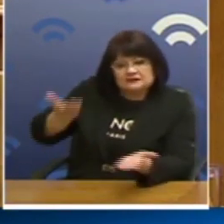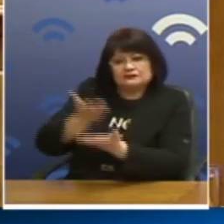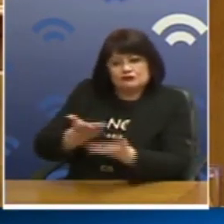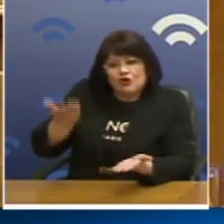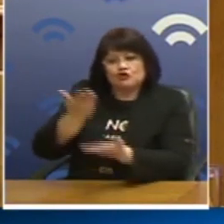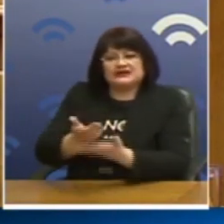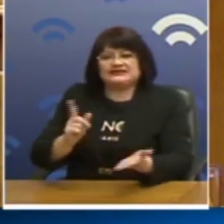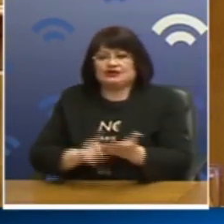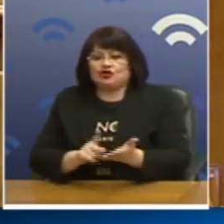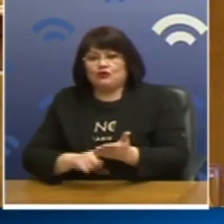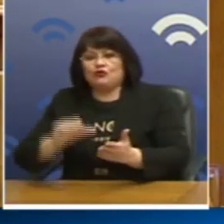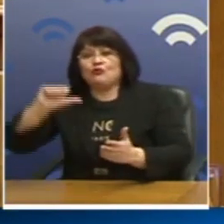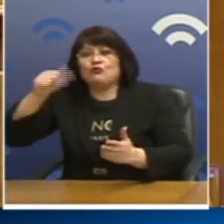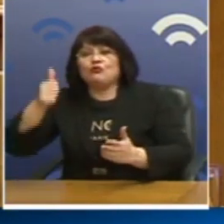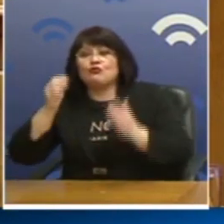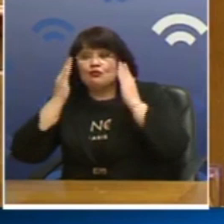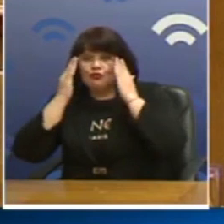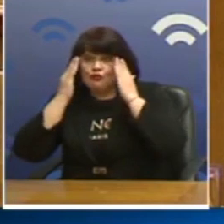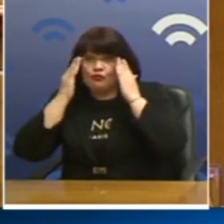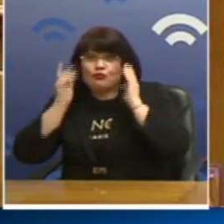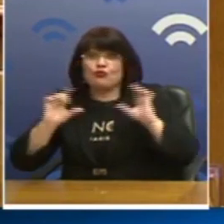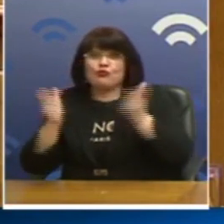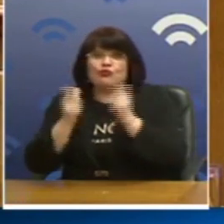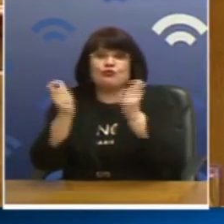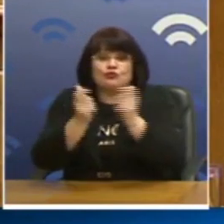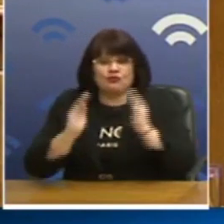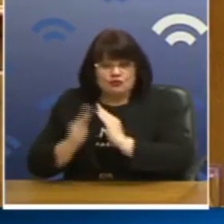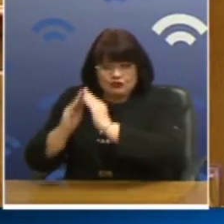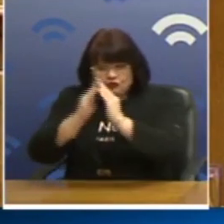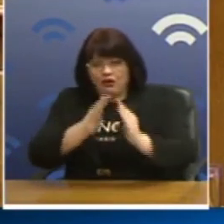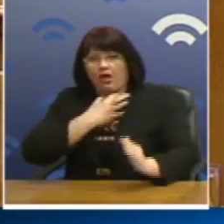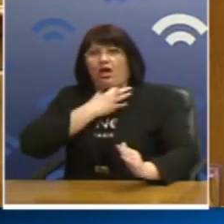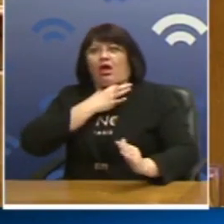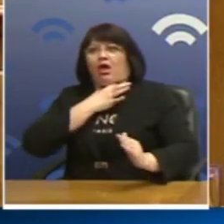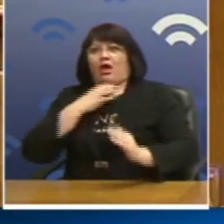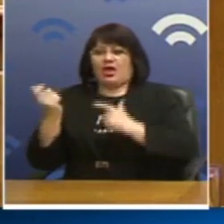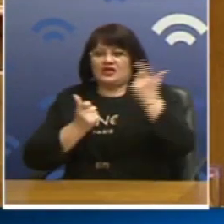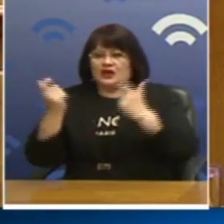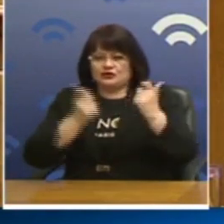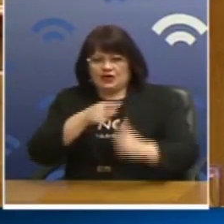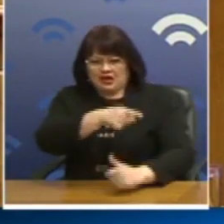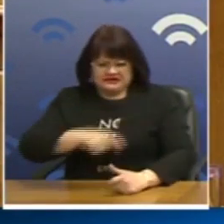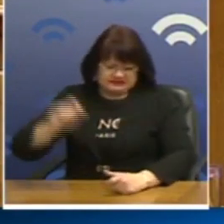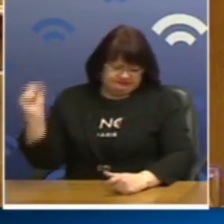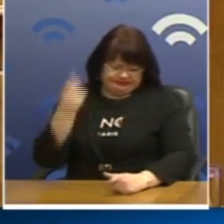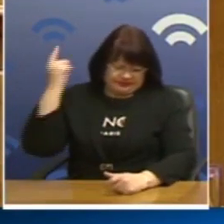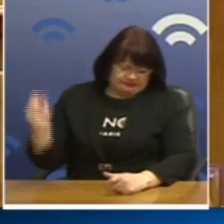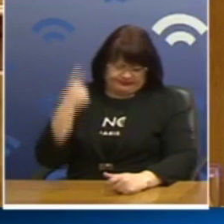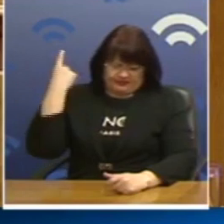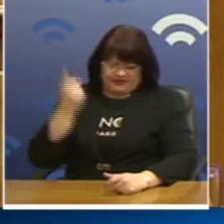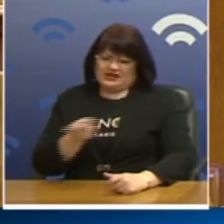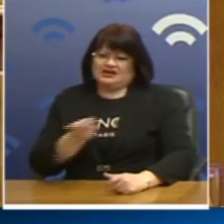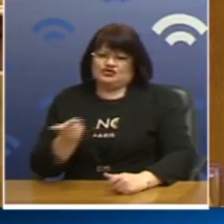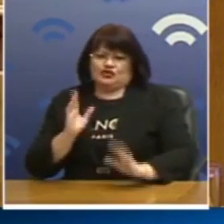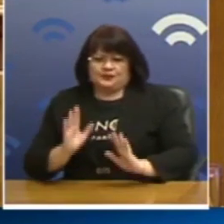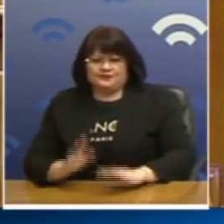νόμου για την προστασία των υπερχρεωμένων νοικοκυριών και τις δύο φορές τη γράψατε στα παλιά σας τα παπούτσια. Όπως γράψατε στα παλιά